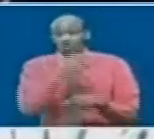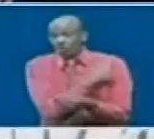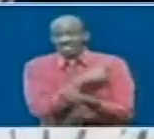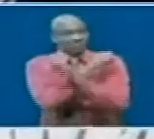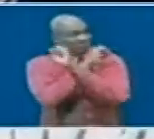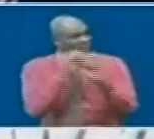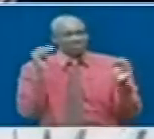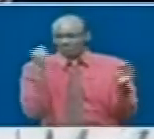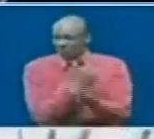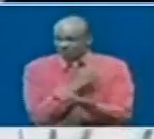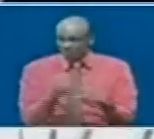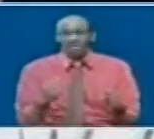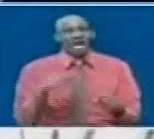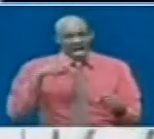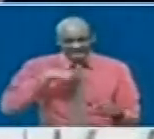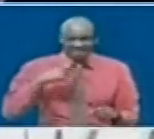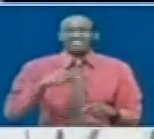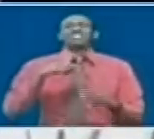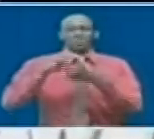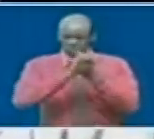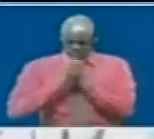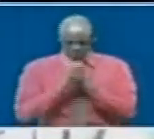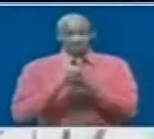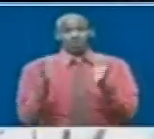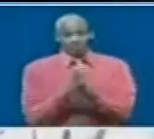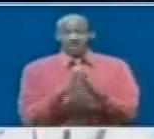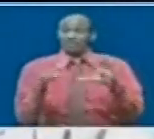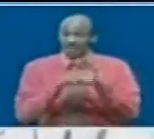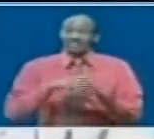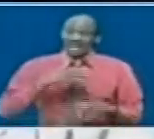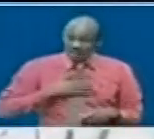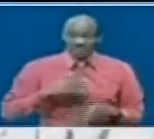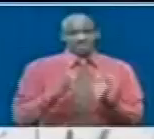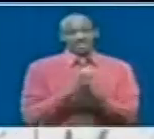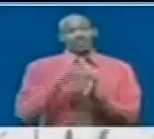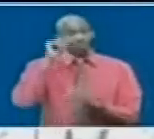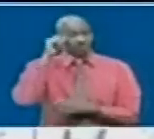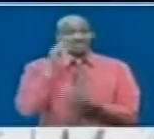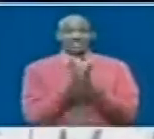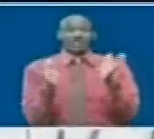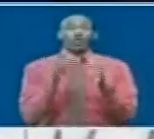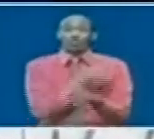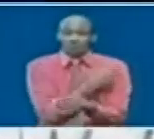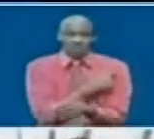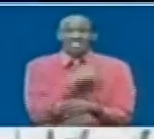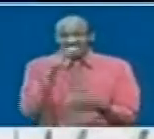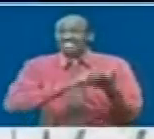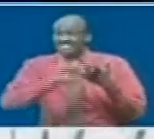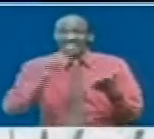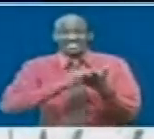are in complete and absolute solidarity with our members and our colleagues in Coast General Hospital. So the idea of